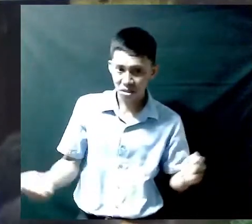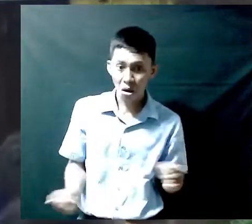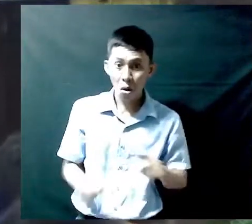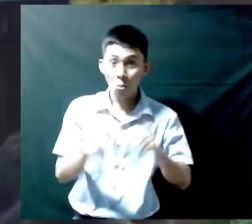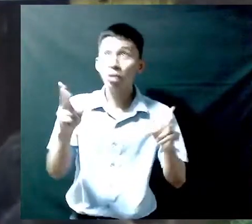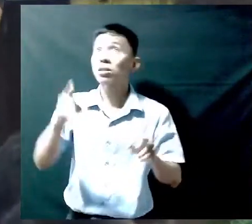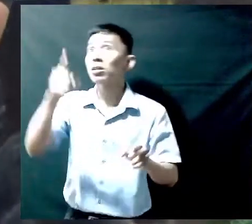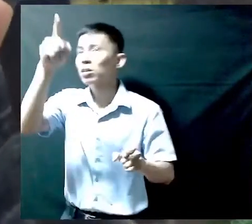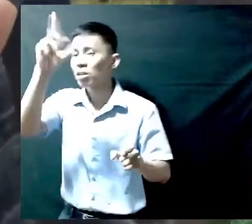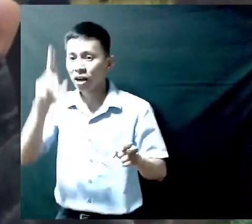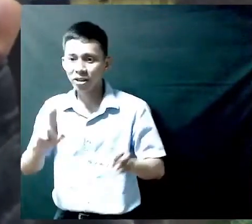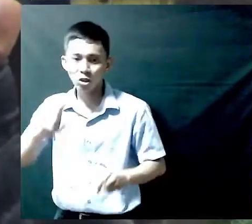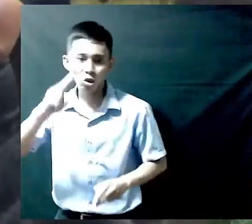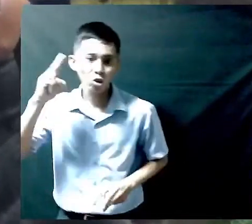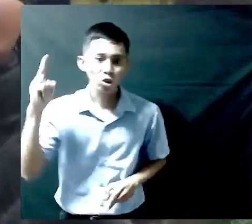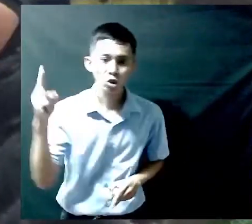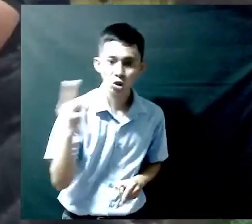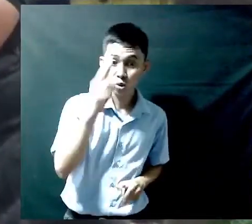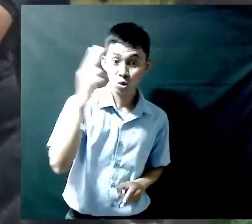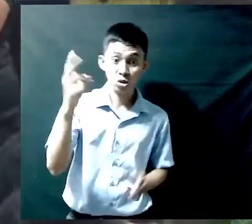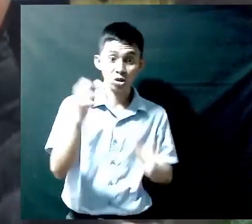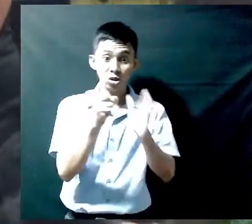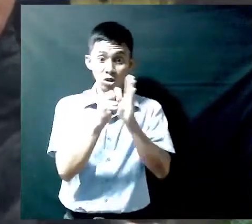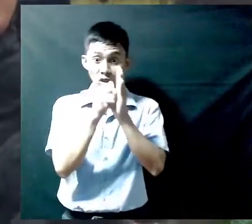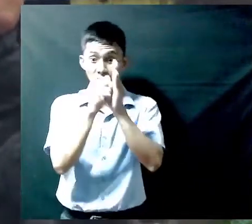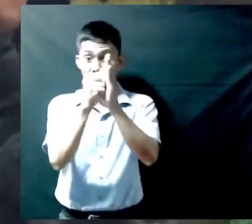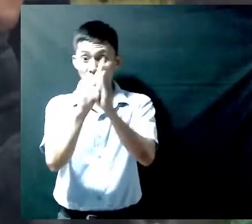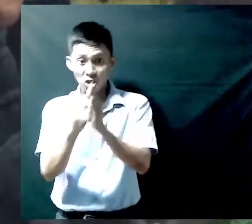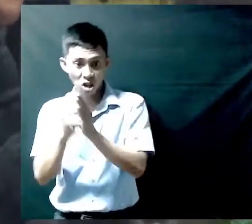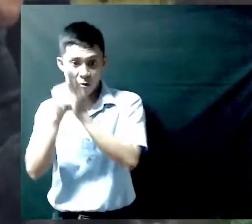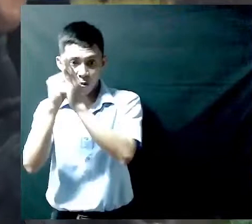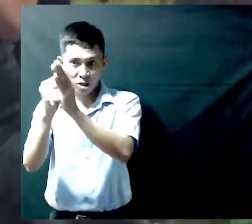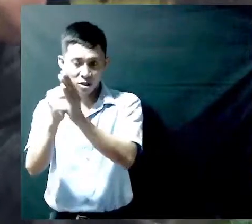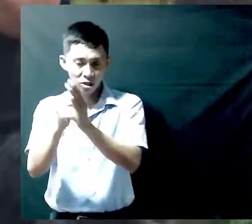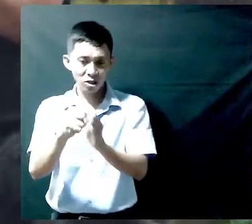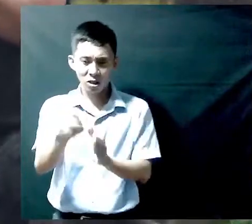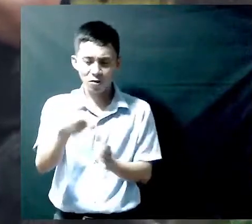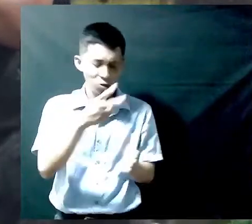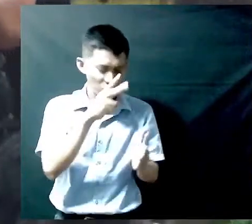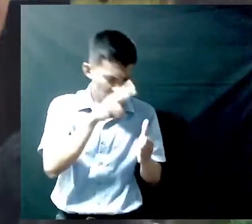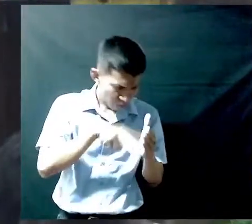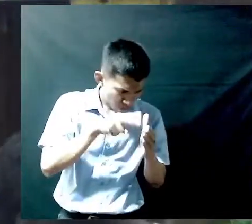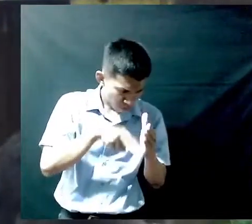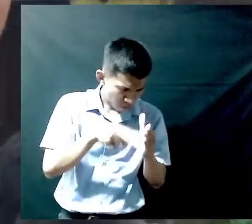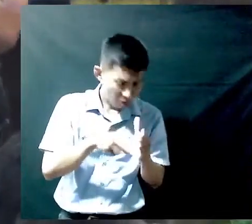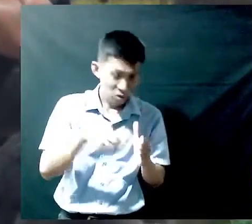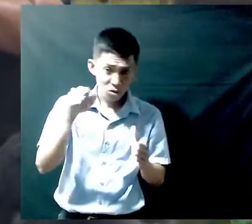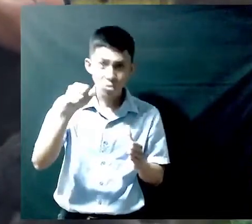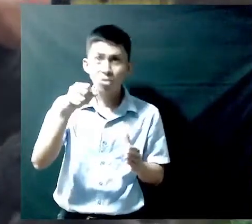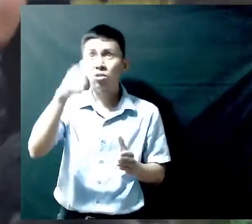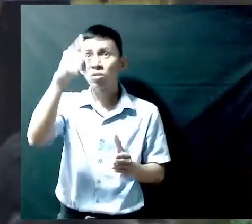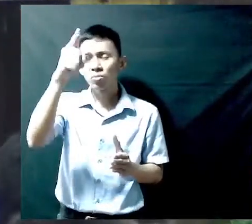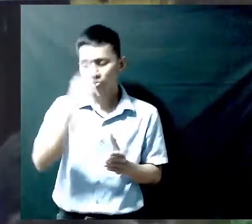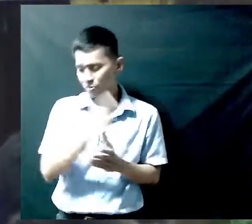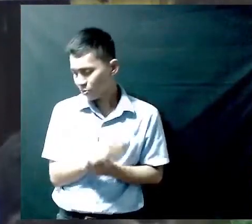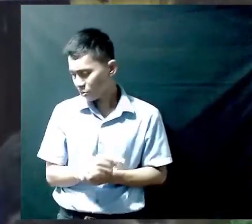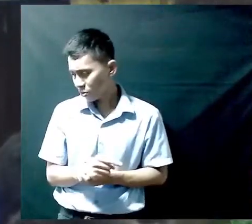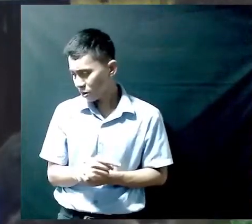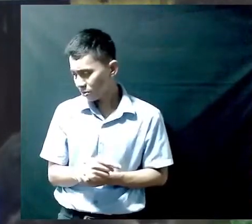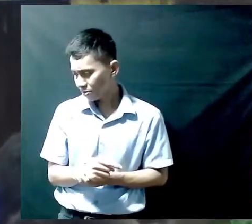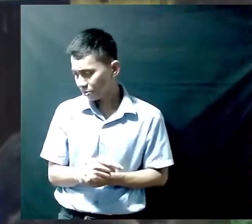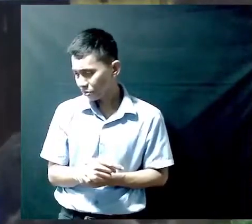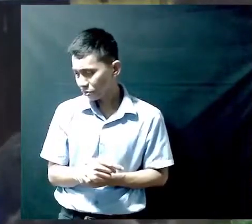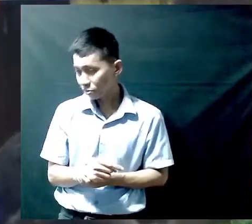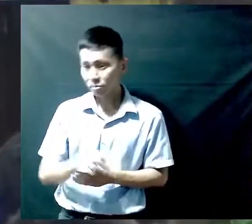mightily by the Lord. Kung mapasahin niyo po ang book of Samuel, the Lord using mightily na maibalik po, number one, yung Ark of